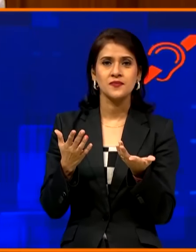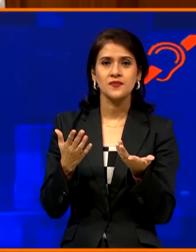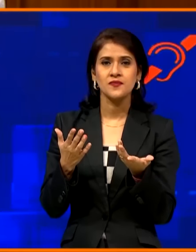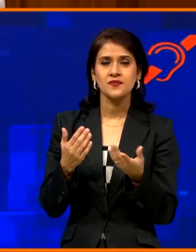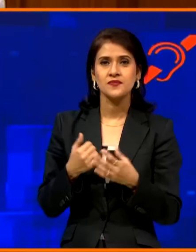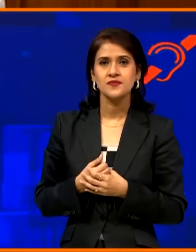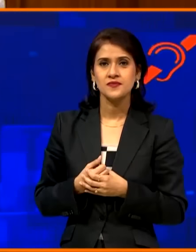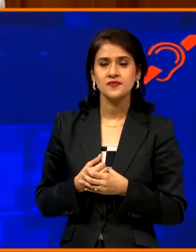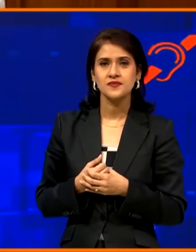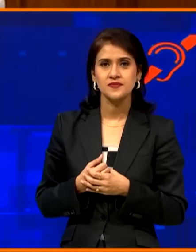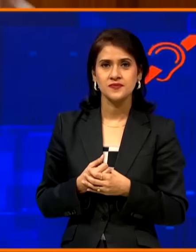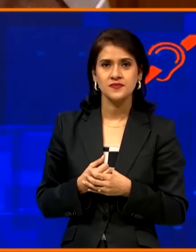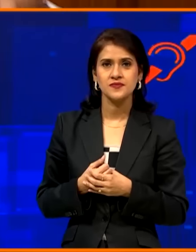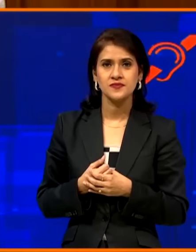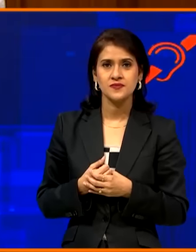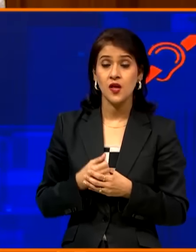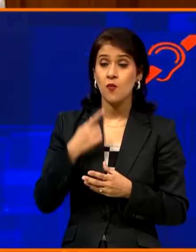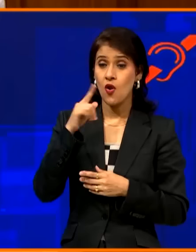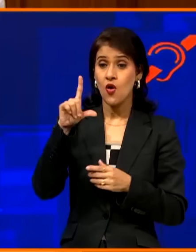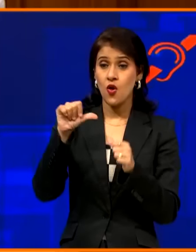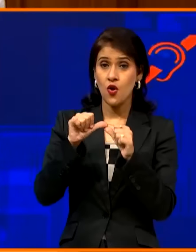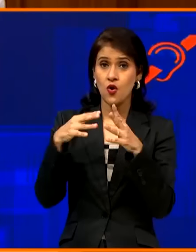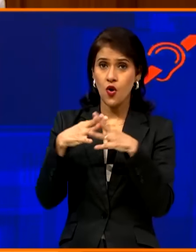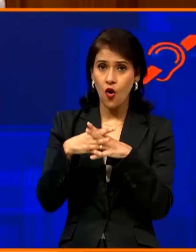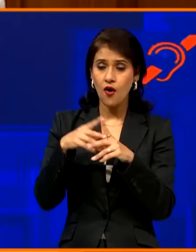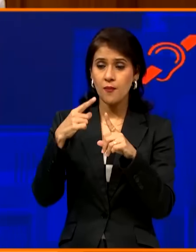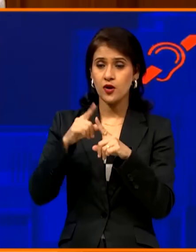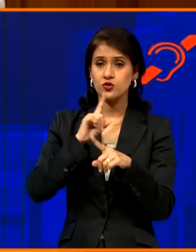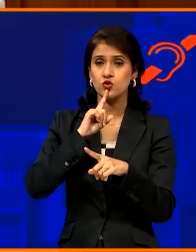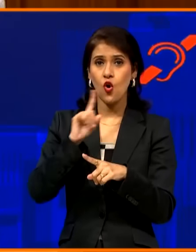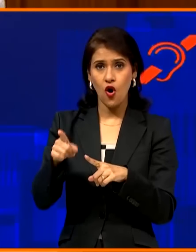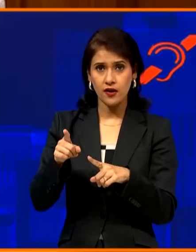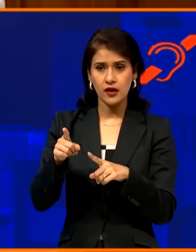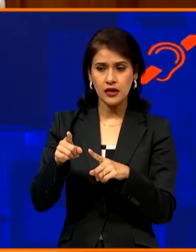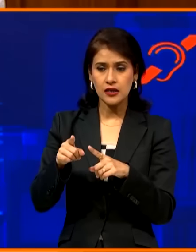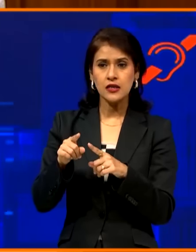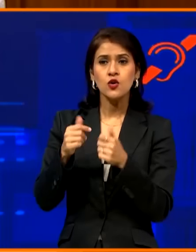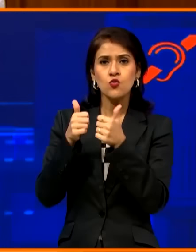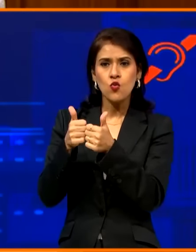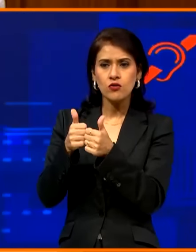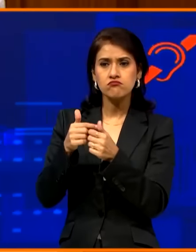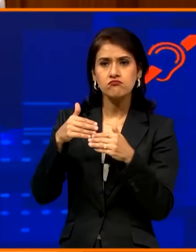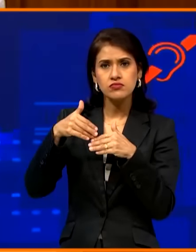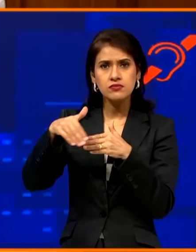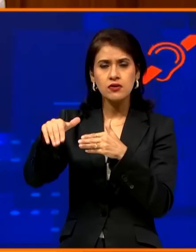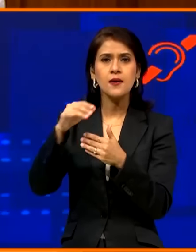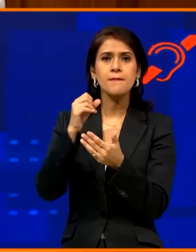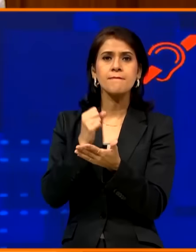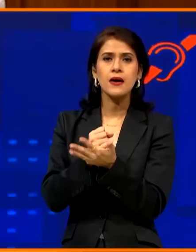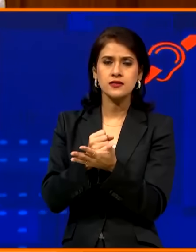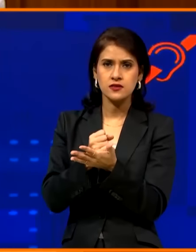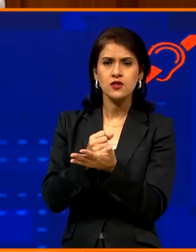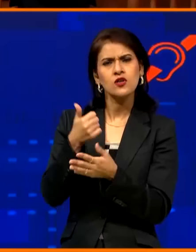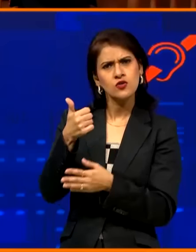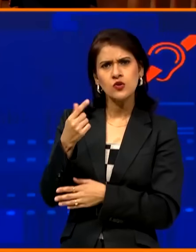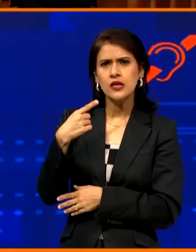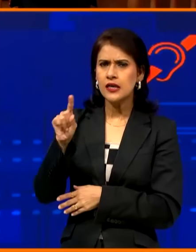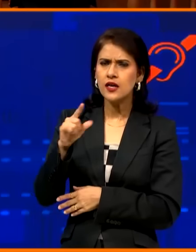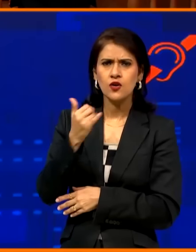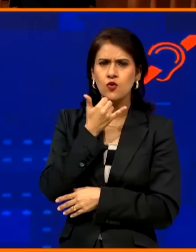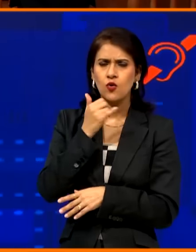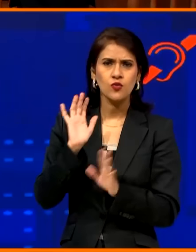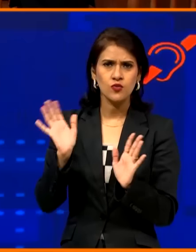है कि लॉ एंड ऑर्डर को ठीक रखना य यह अच्छी बात है लॉ एंड ऑर्डर को ठीक रखने के